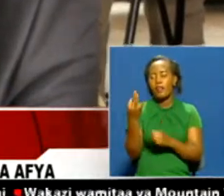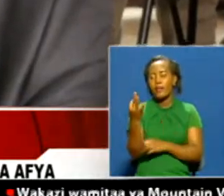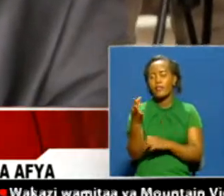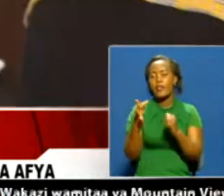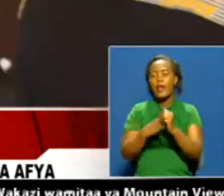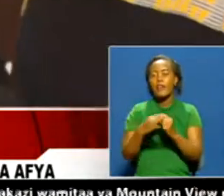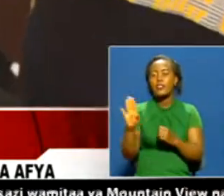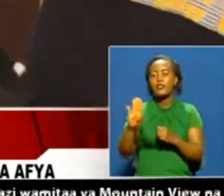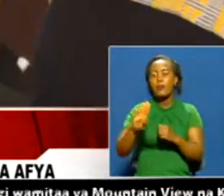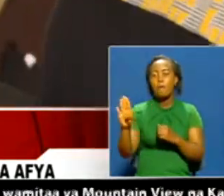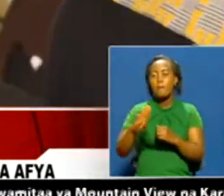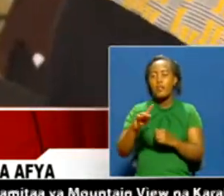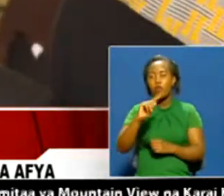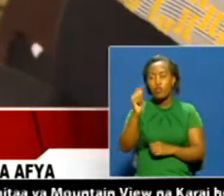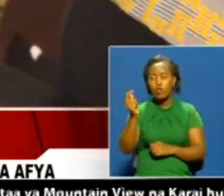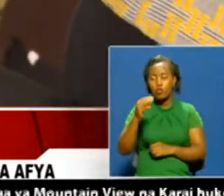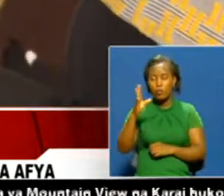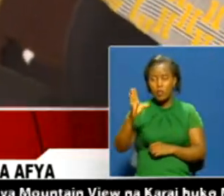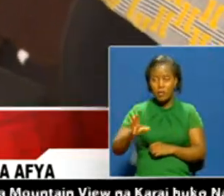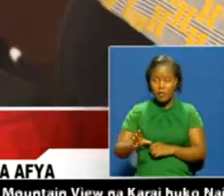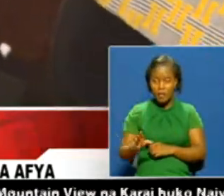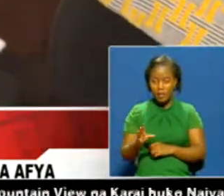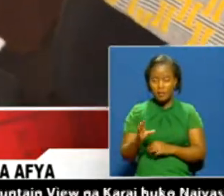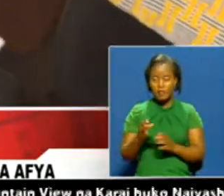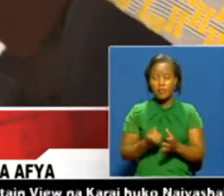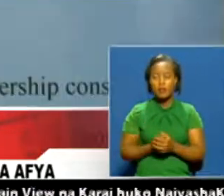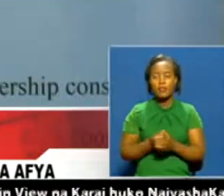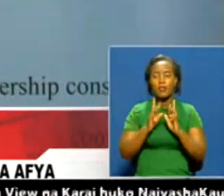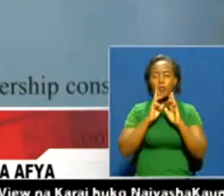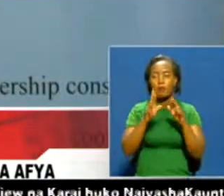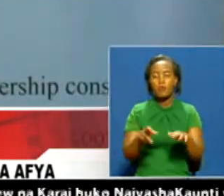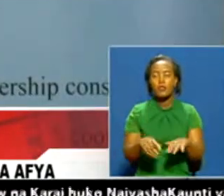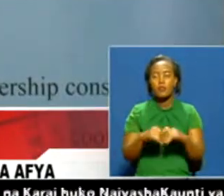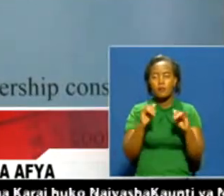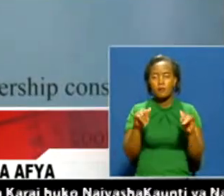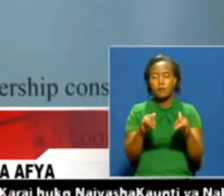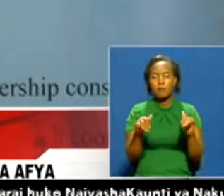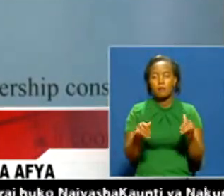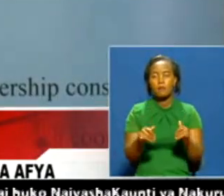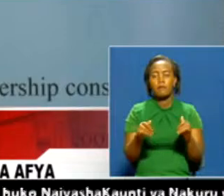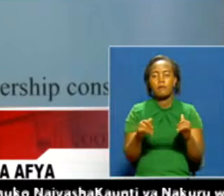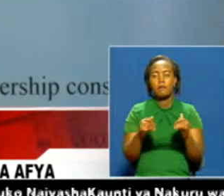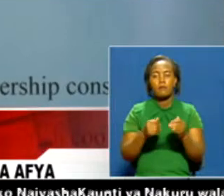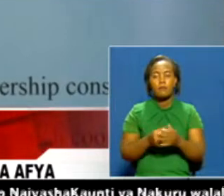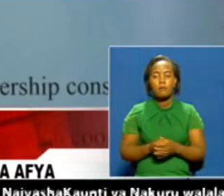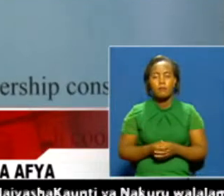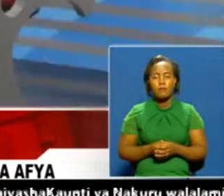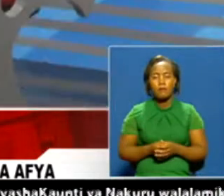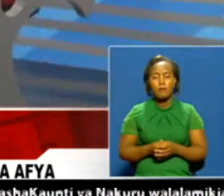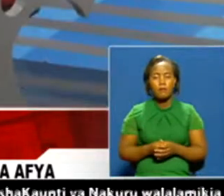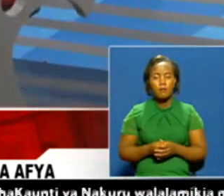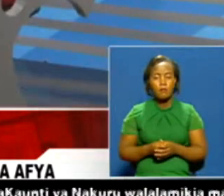Kenya. Nikiripotia Darubini, mie ni Ruth Wamboi.